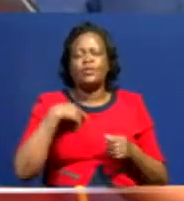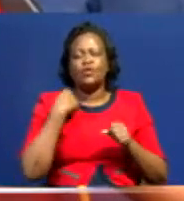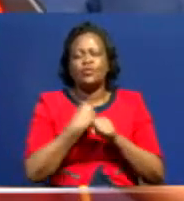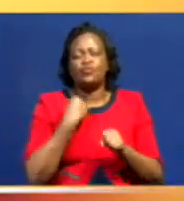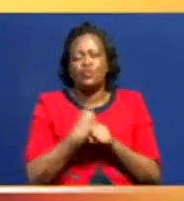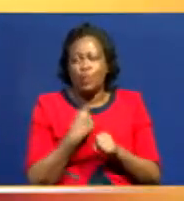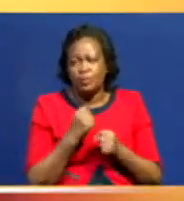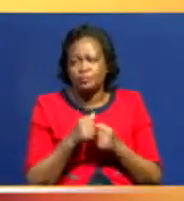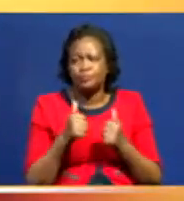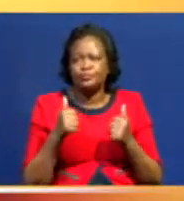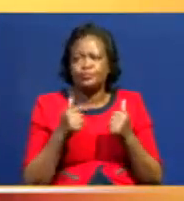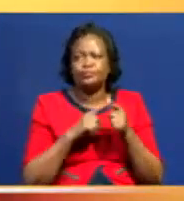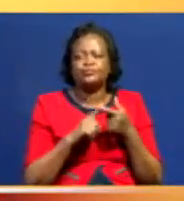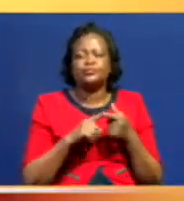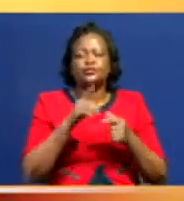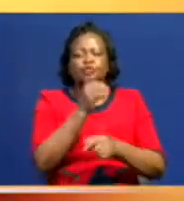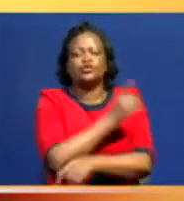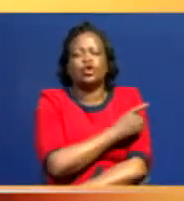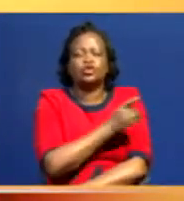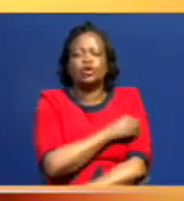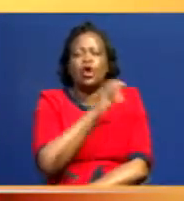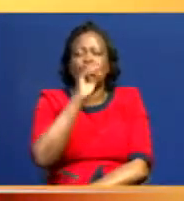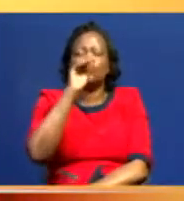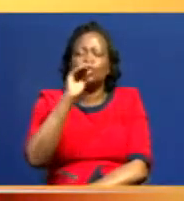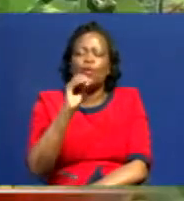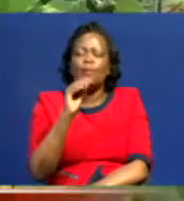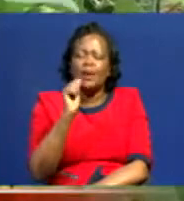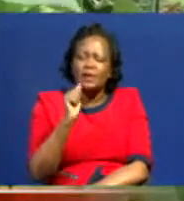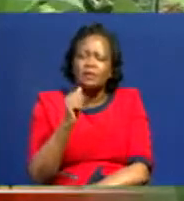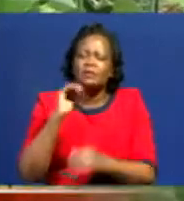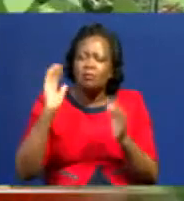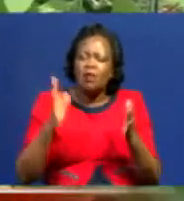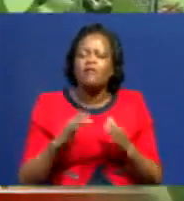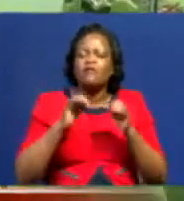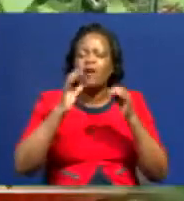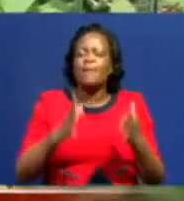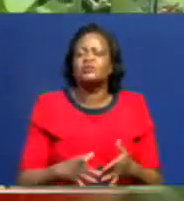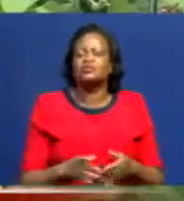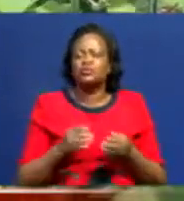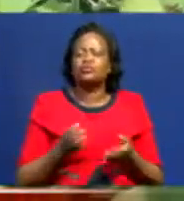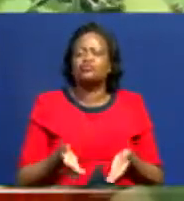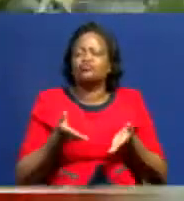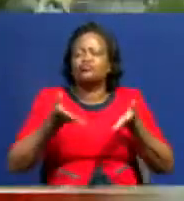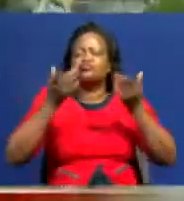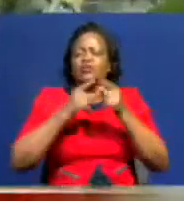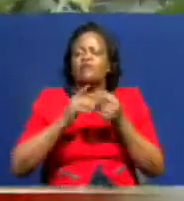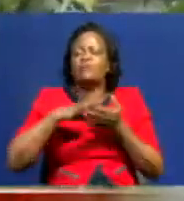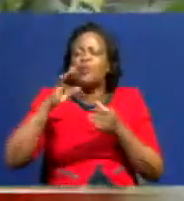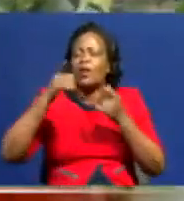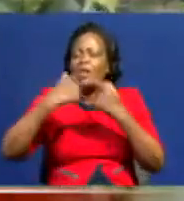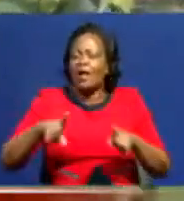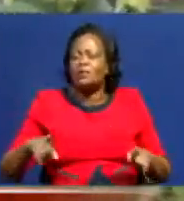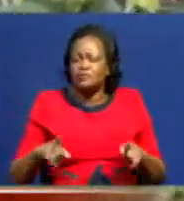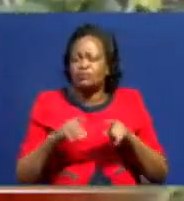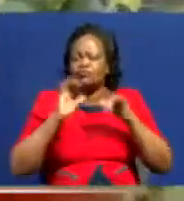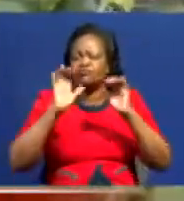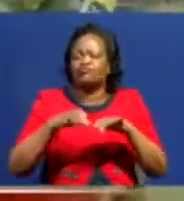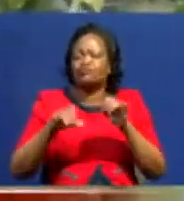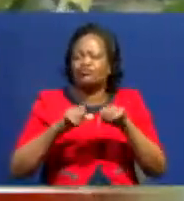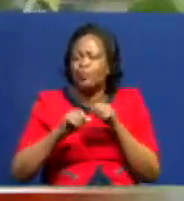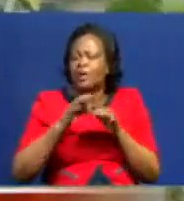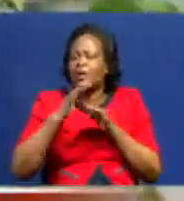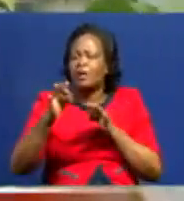and investments. Dr. Otoma amewahimiza wakulima wa pamba kuimarisha juhudi zao kwa kutenga ardhi zaidi kwa kilimo cha hadi